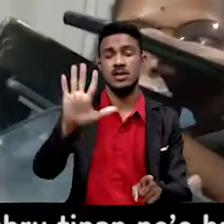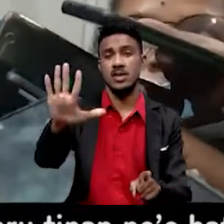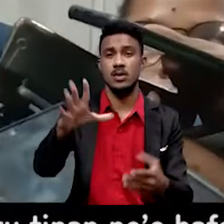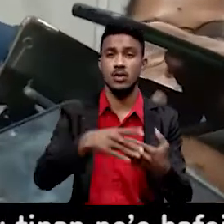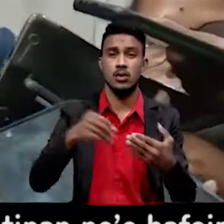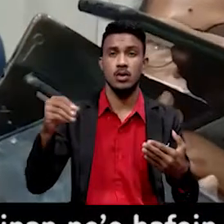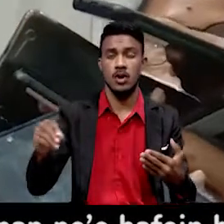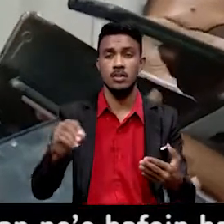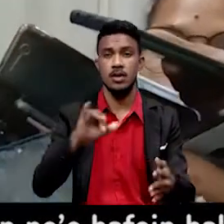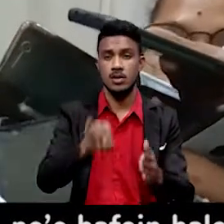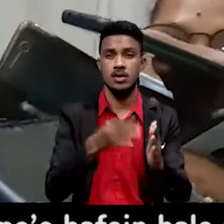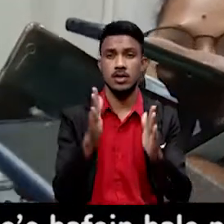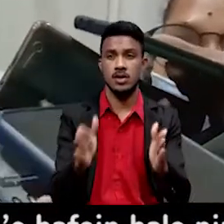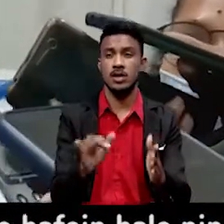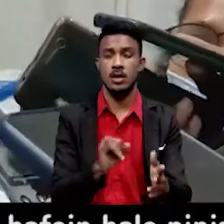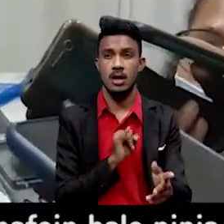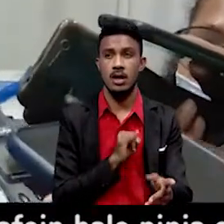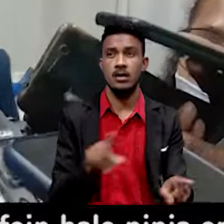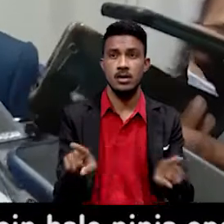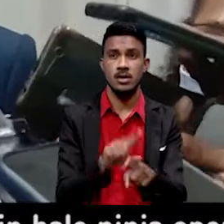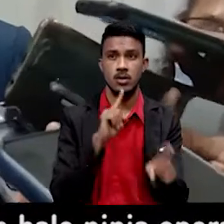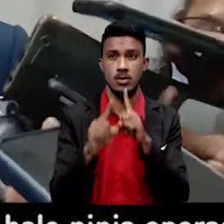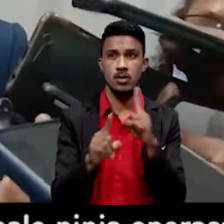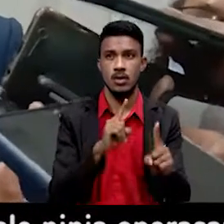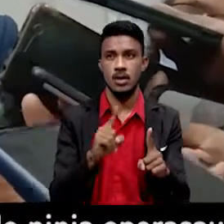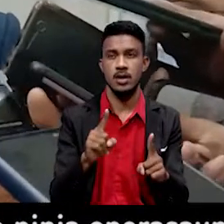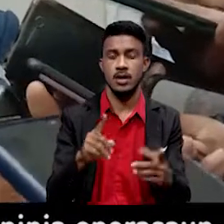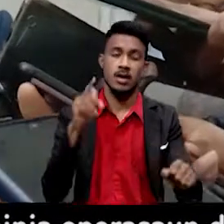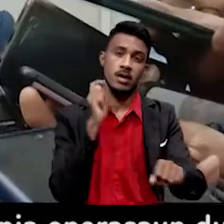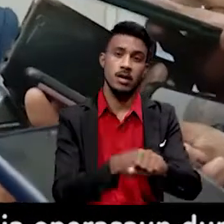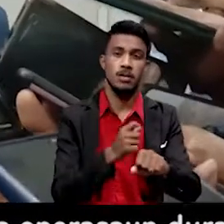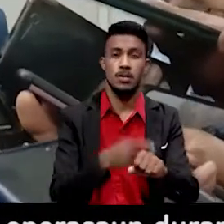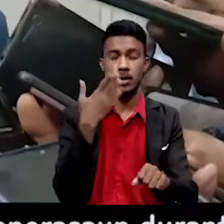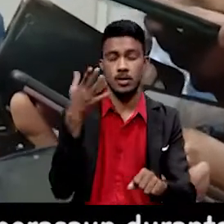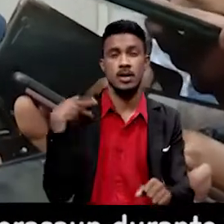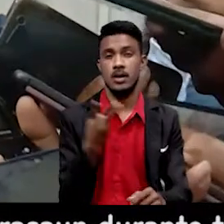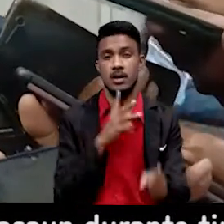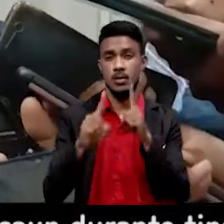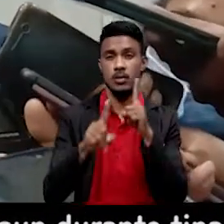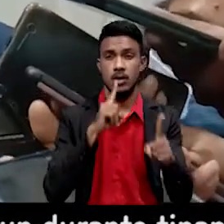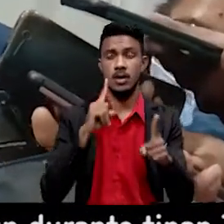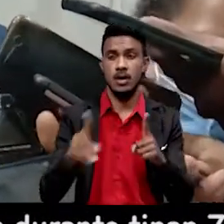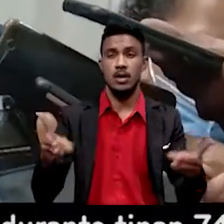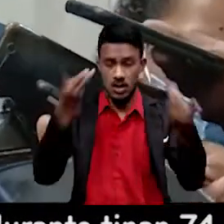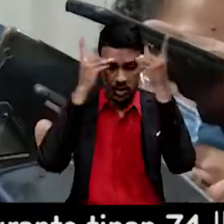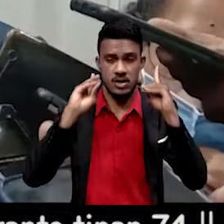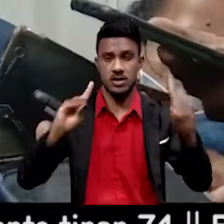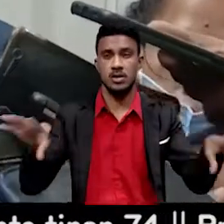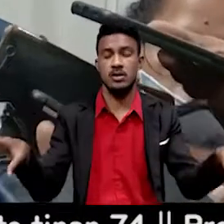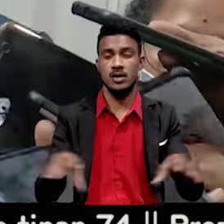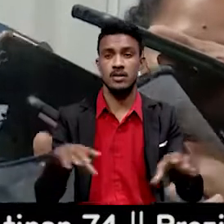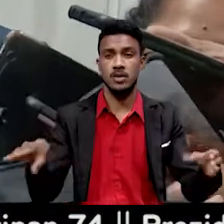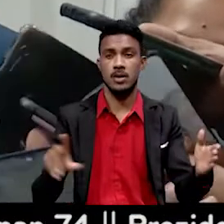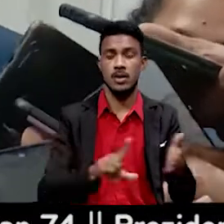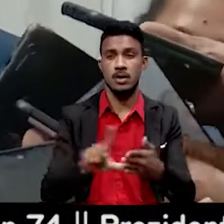$5 bah jurnalis itu kari $5 harus explain kata iya tempo ne pani ita hadet kata iya desi dia nang servisu itu silau serius lo belum